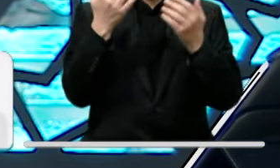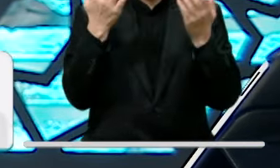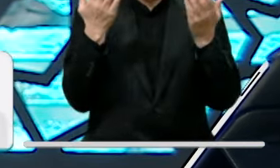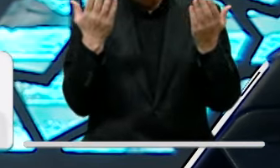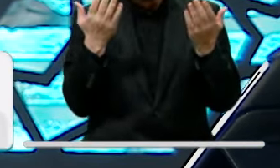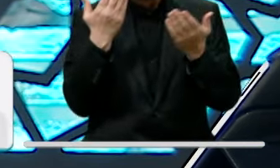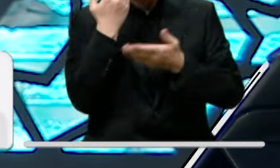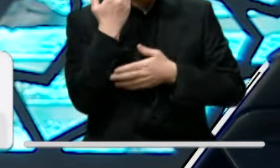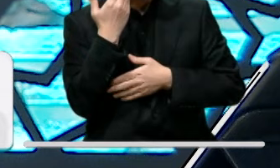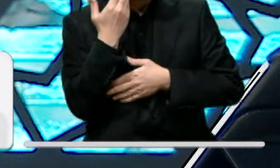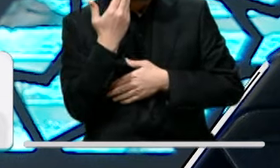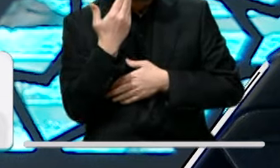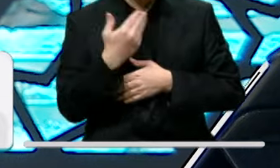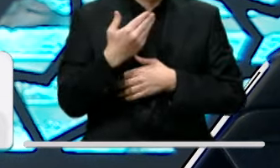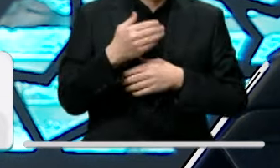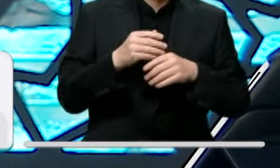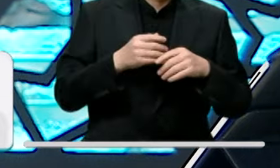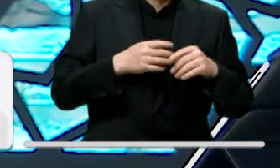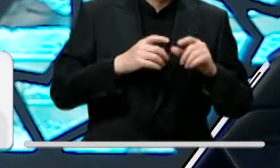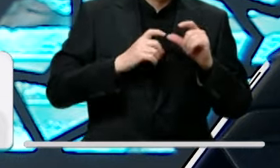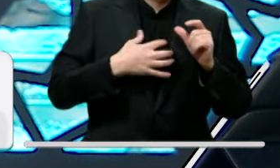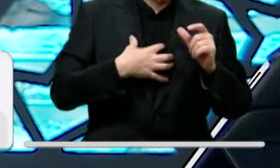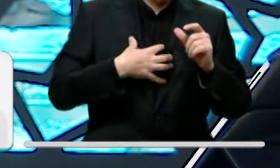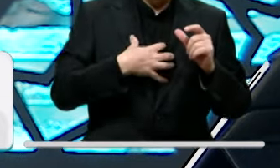yayında dinleyeceğiz.